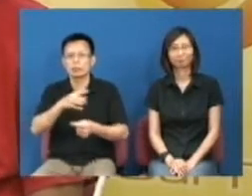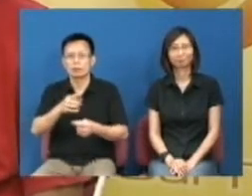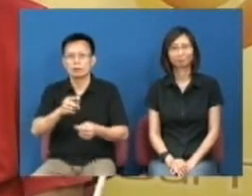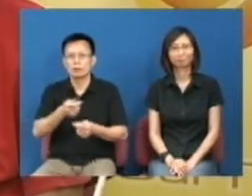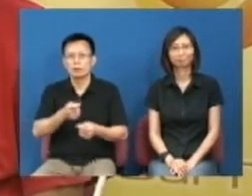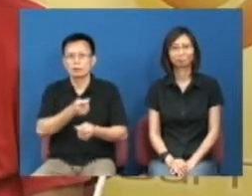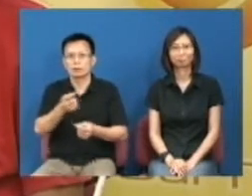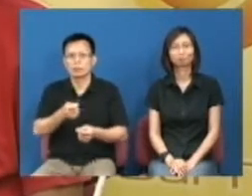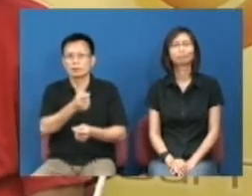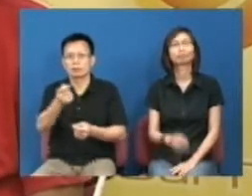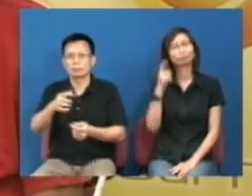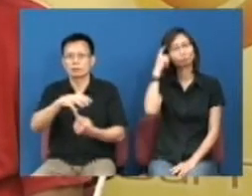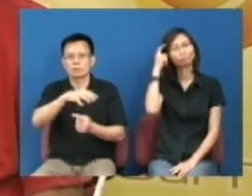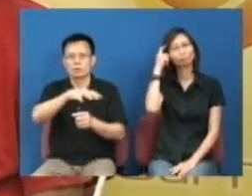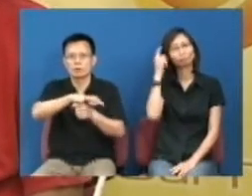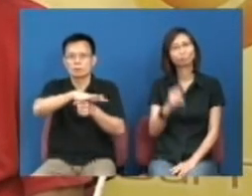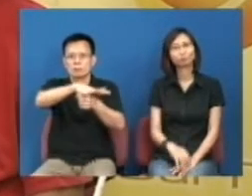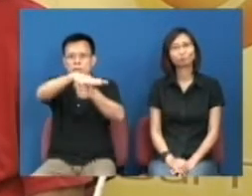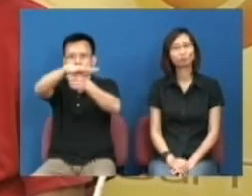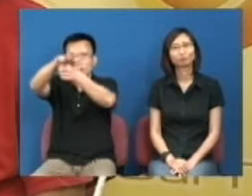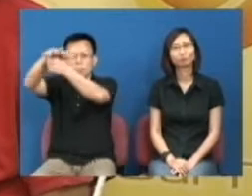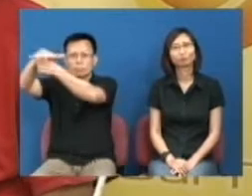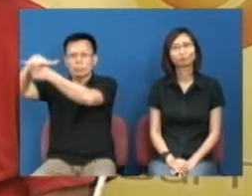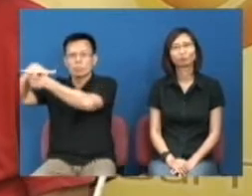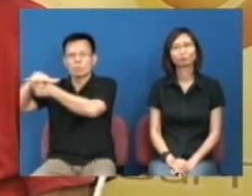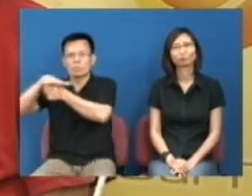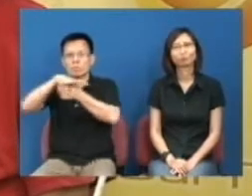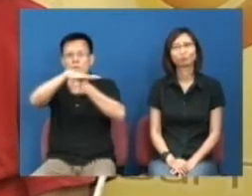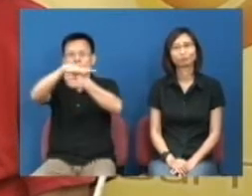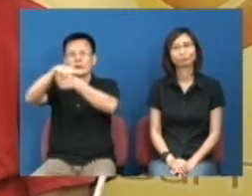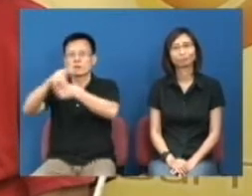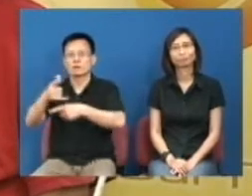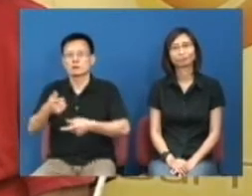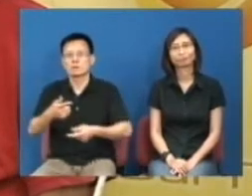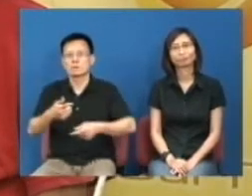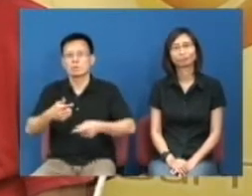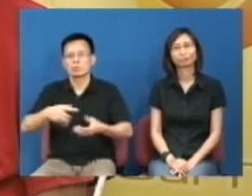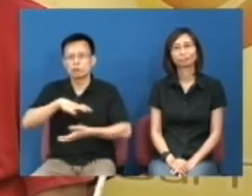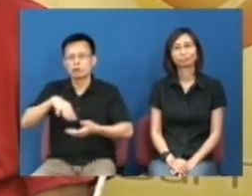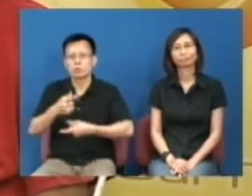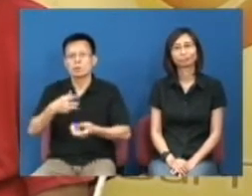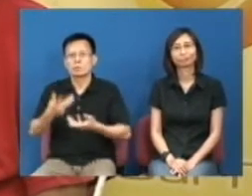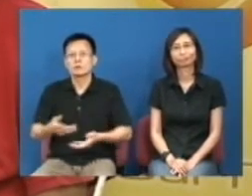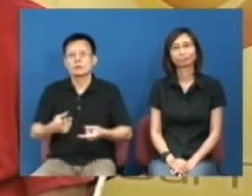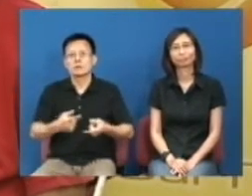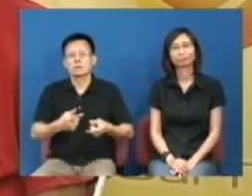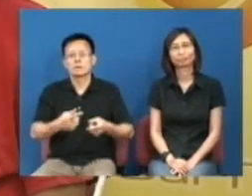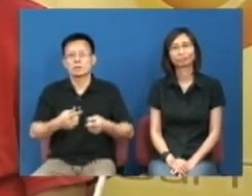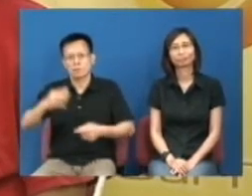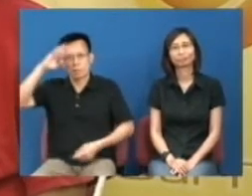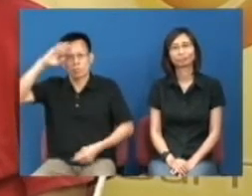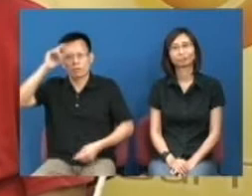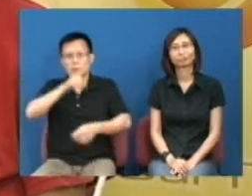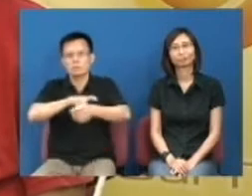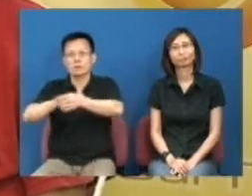盤旋，當時就亂了陣腳，就不了了之。現在事後警方就捉了一位社